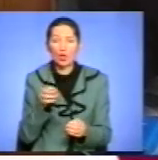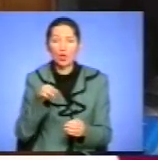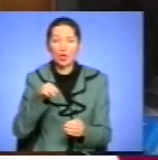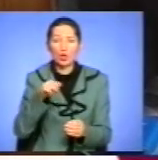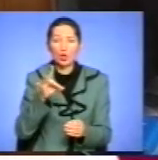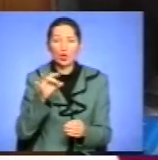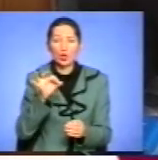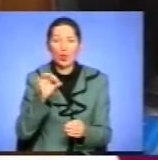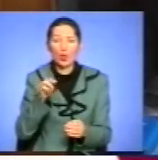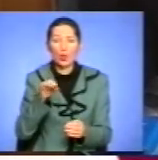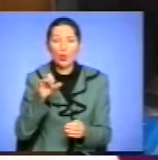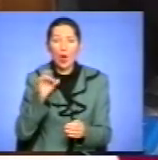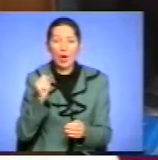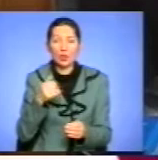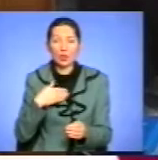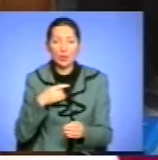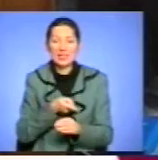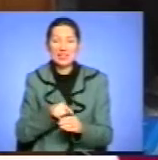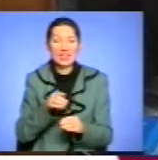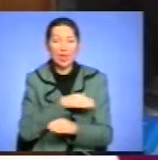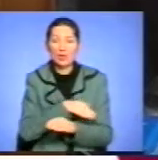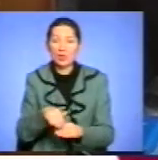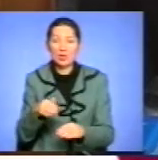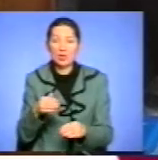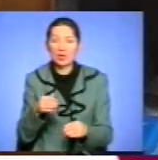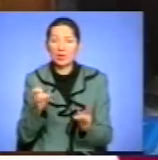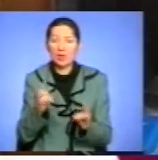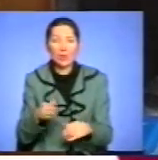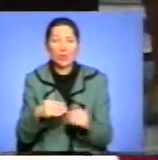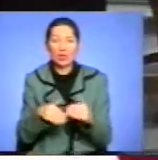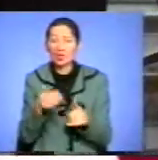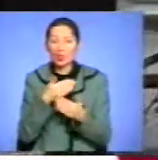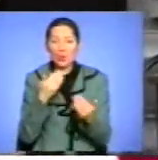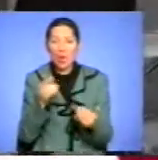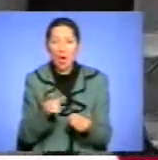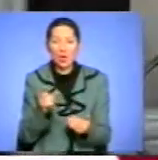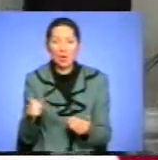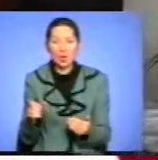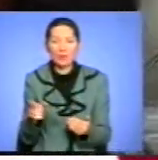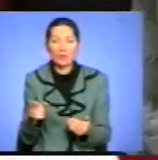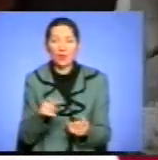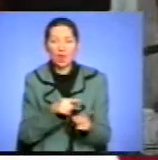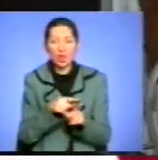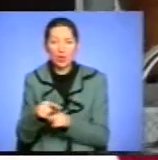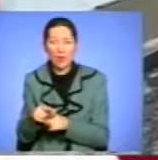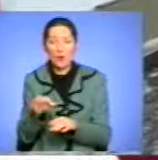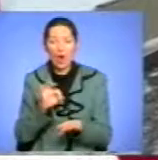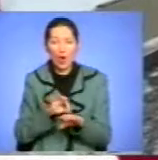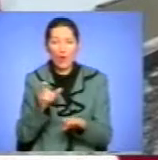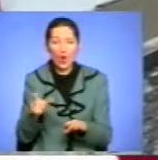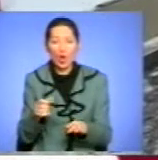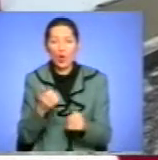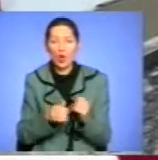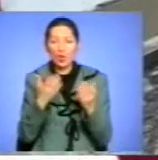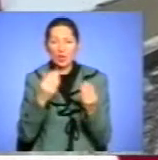нас з цієї вулиці вже до нас з травмами практично немає звернень. За словами хворих, щодня їм доводиться пристосовуватись